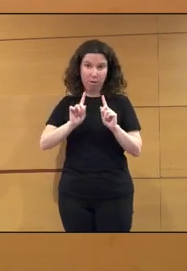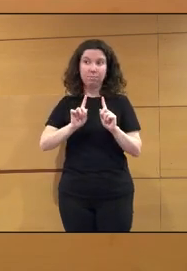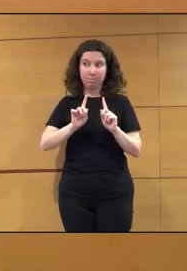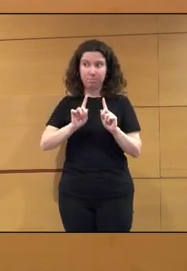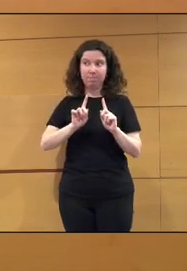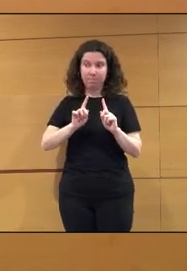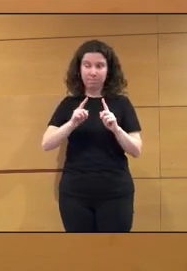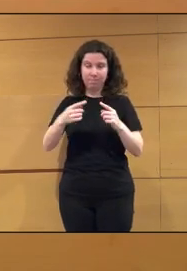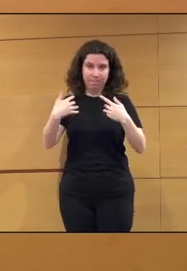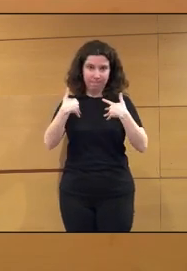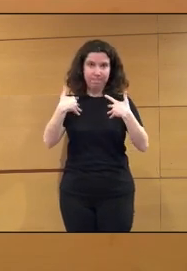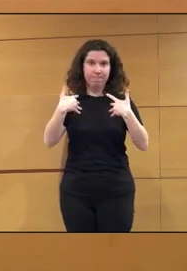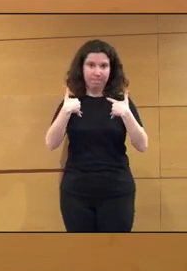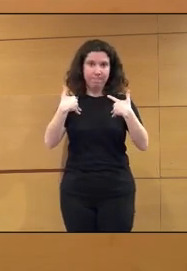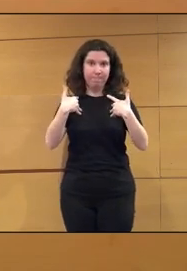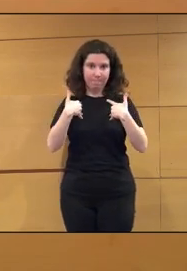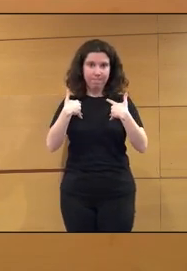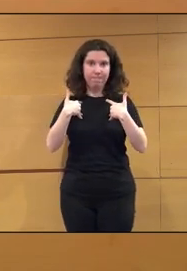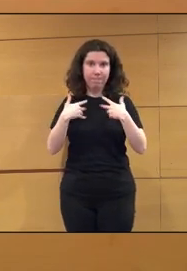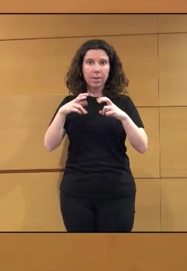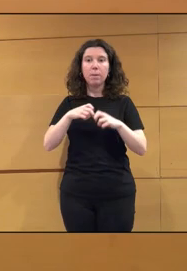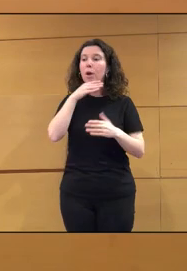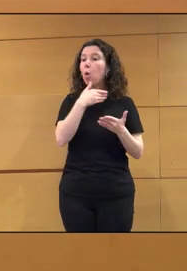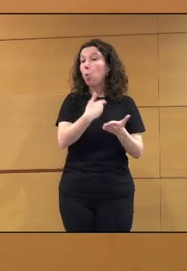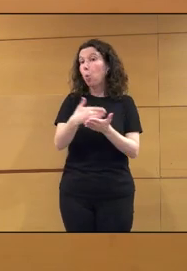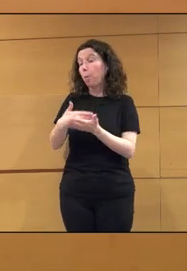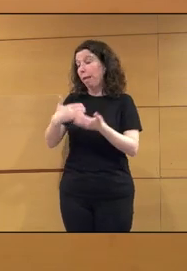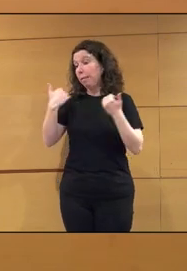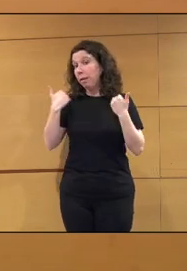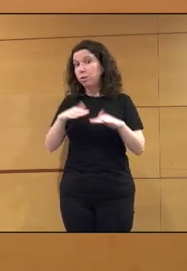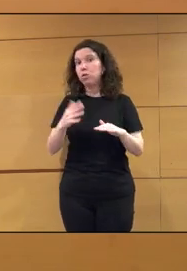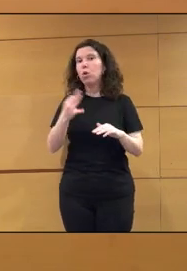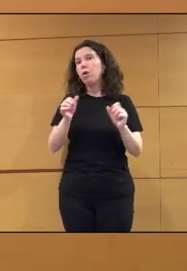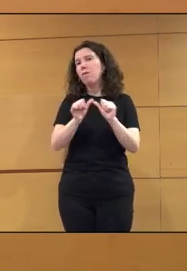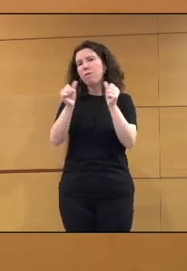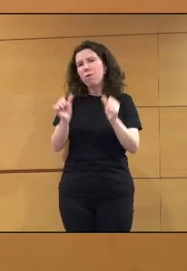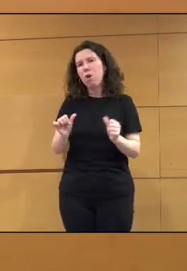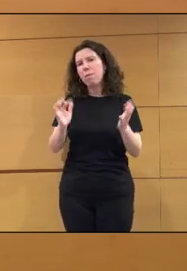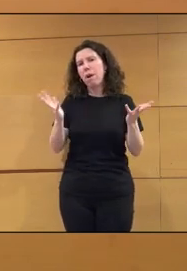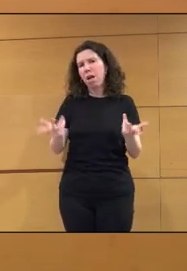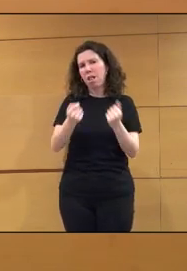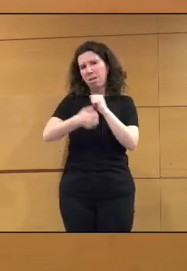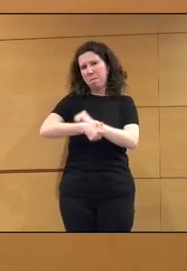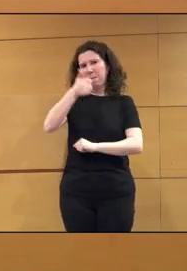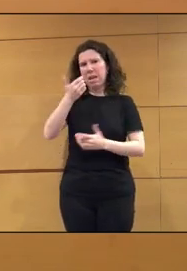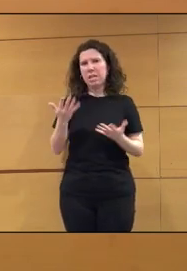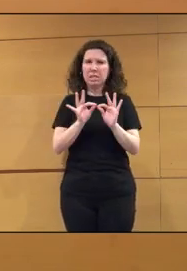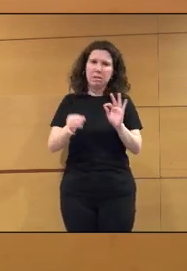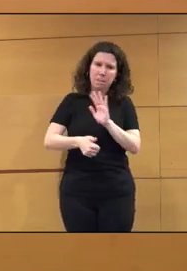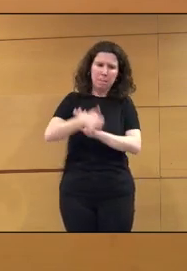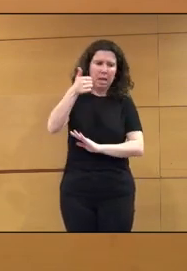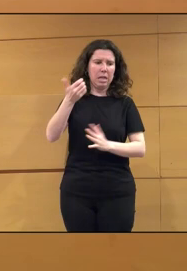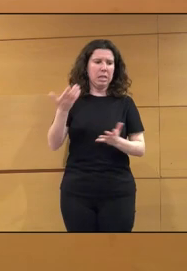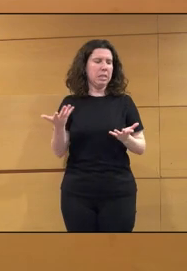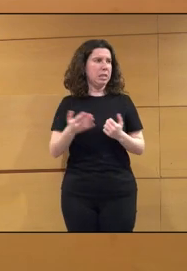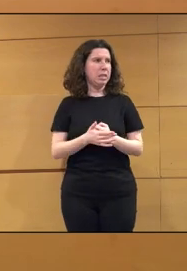Però plorava. A nivell de documentació. O sigui, hi ha d'haver una manera més àgil i s'han d'utilitzar més... O